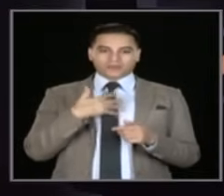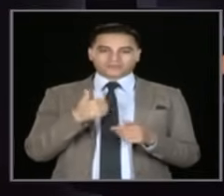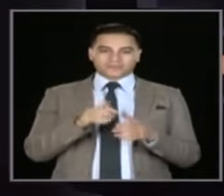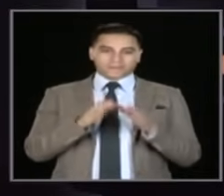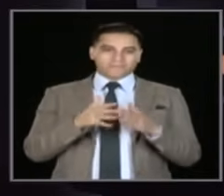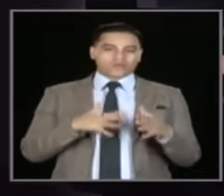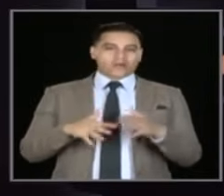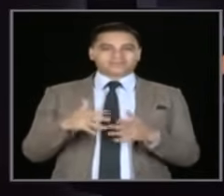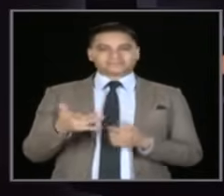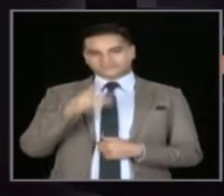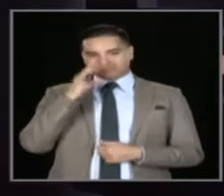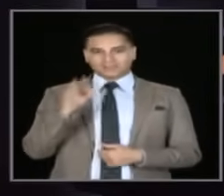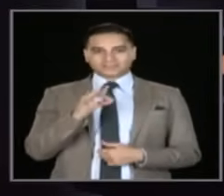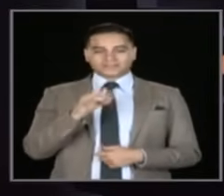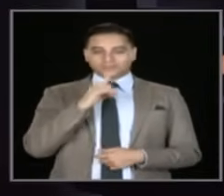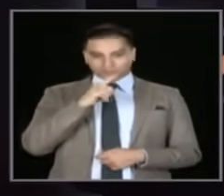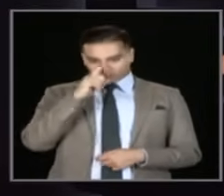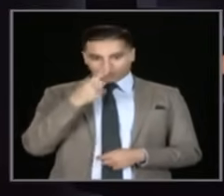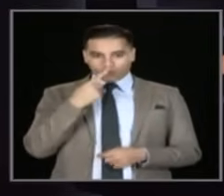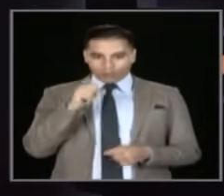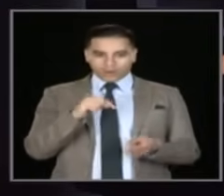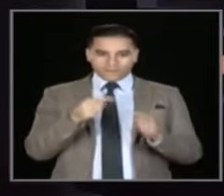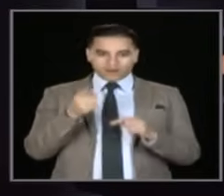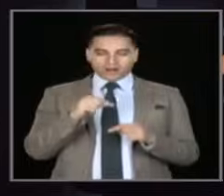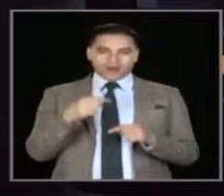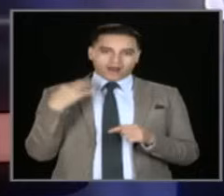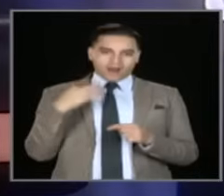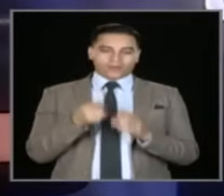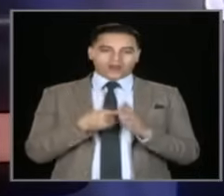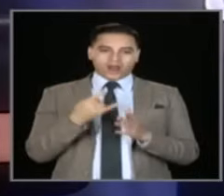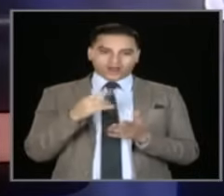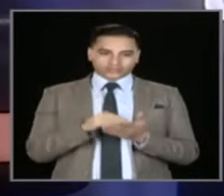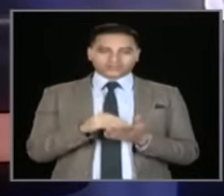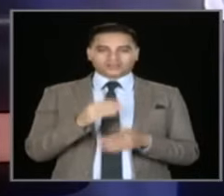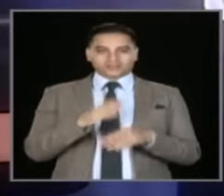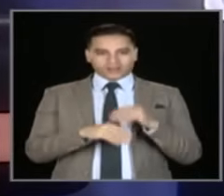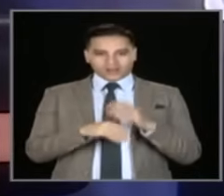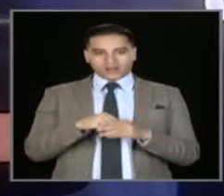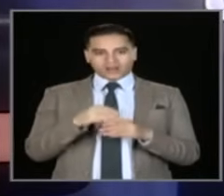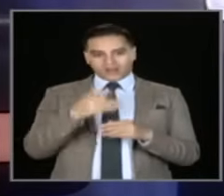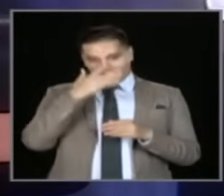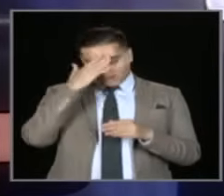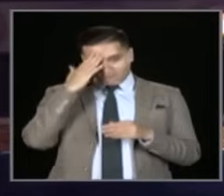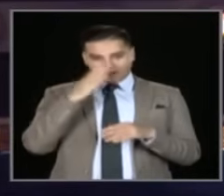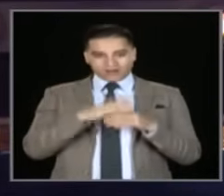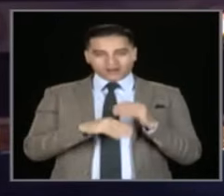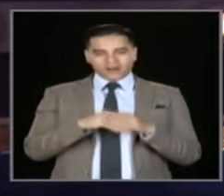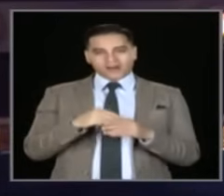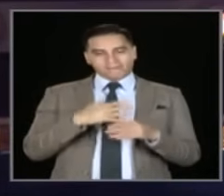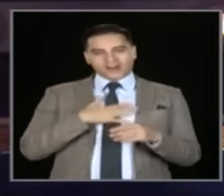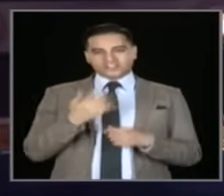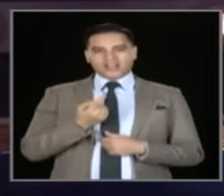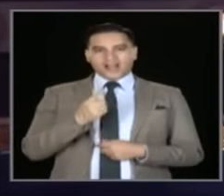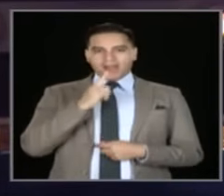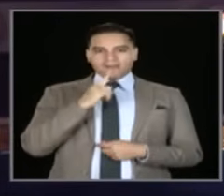ف وكل مرة على 5 نقط وعشر نقط وحاجات صغيرة قوي، ف يعني معلش.